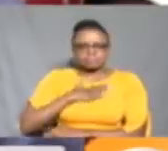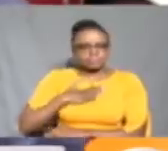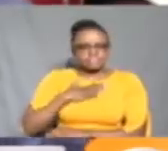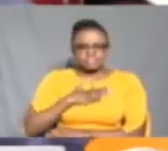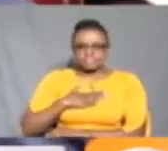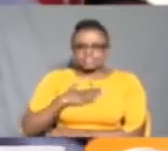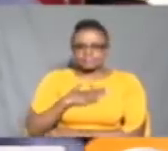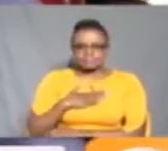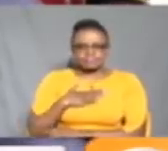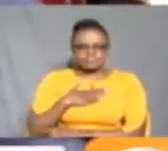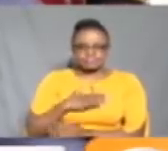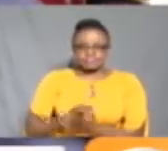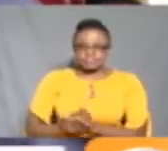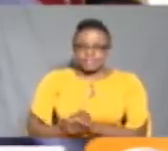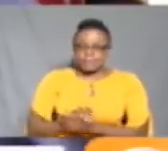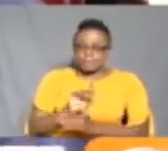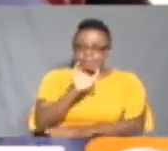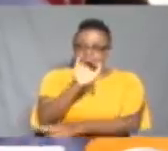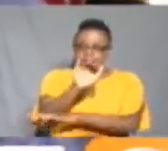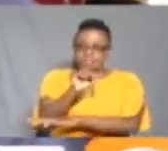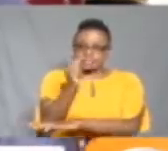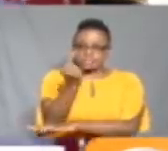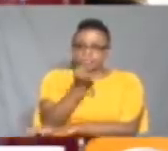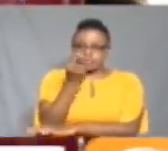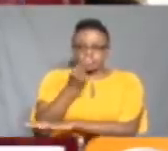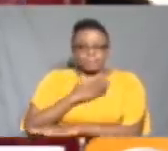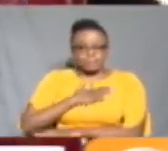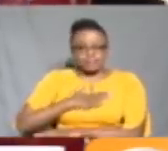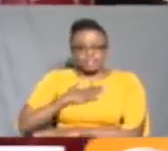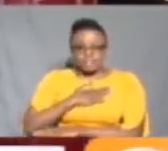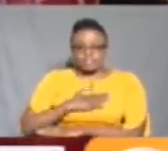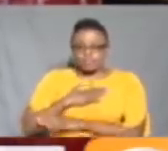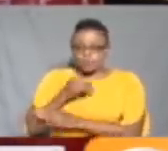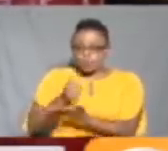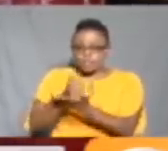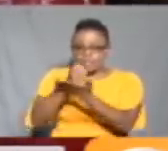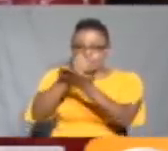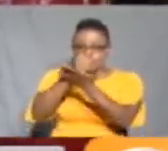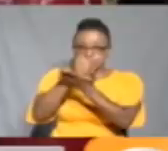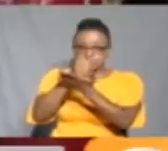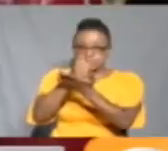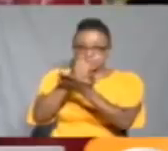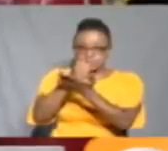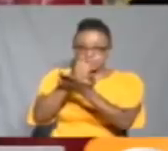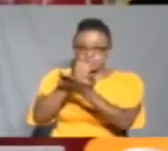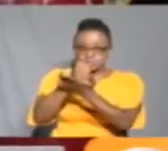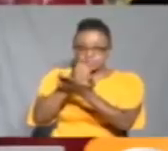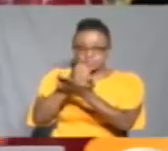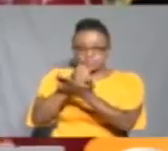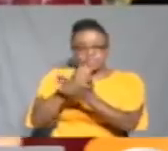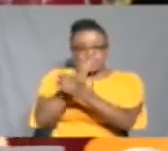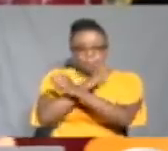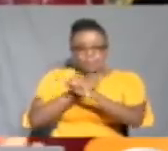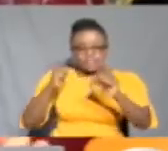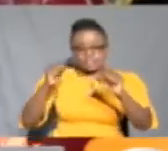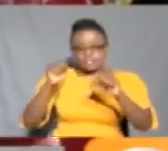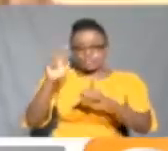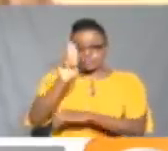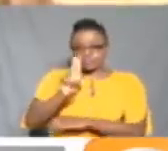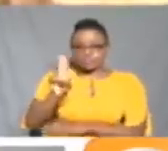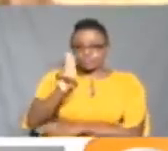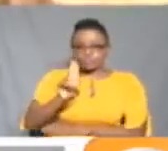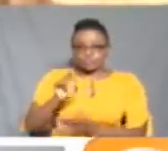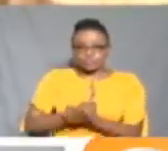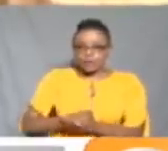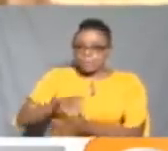Tafadhali. Ninaomba kwamba tusaidie Rais Uhuru Kenyatta.